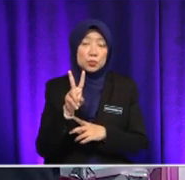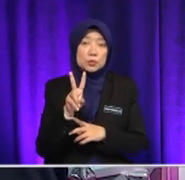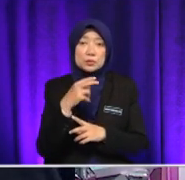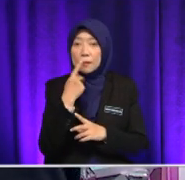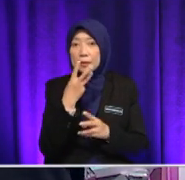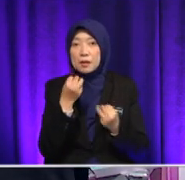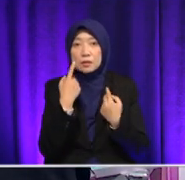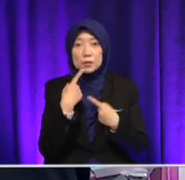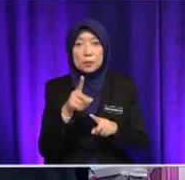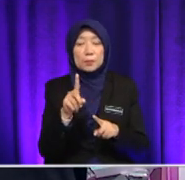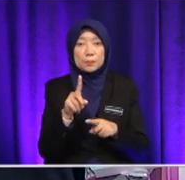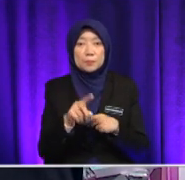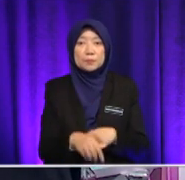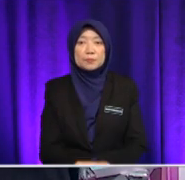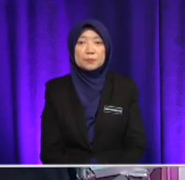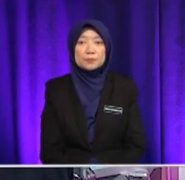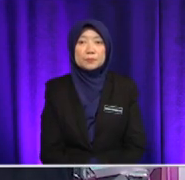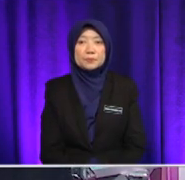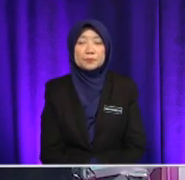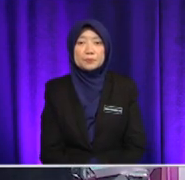yang kedua oke